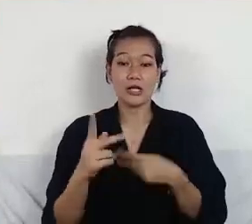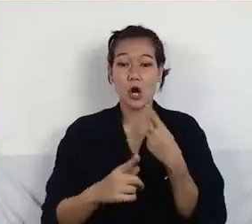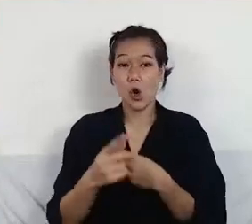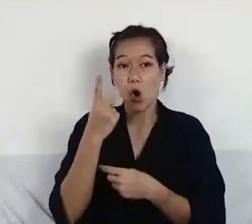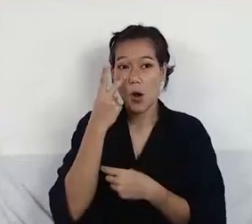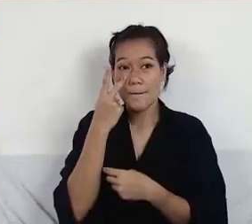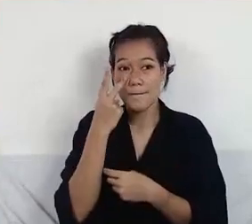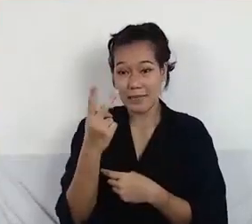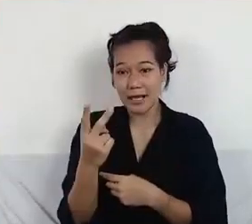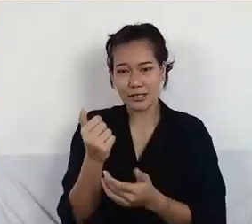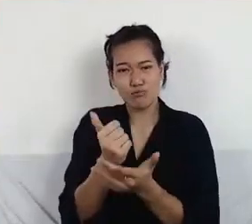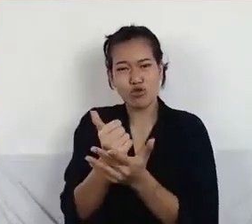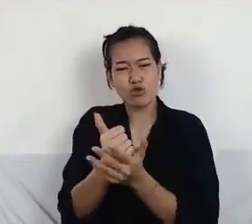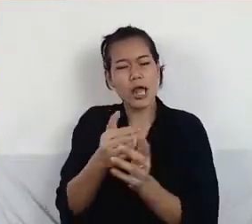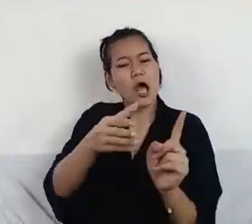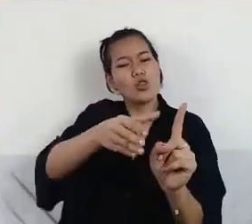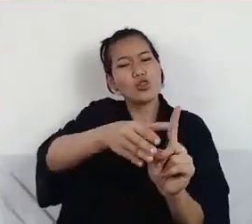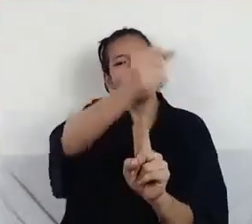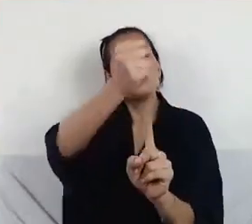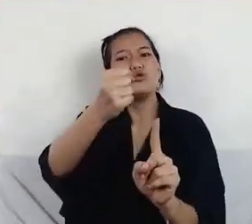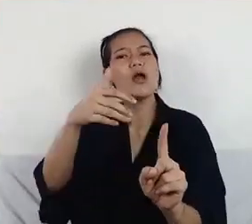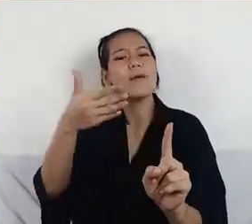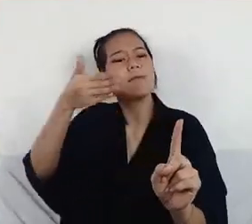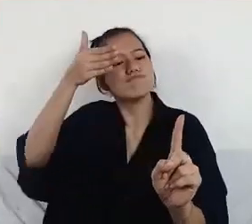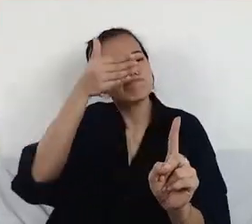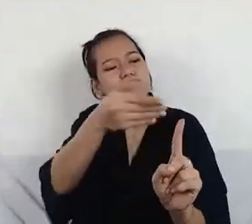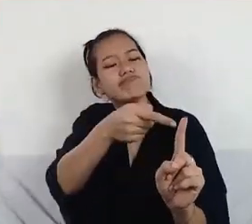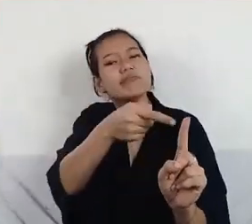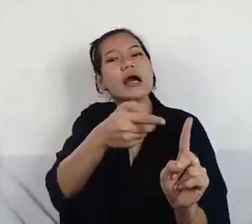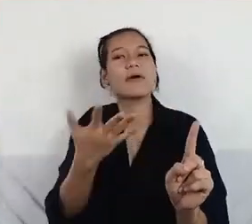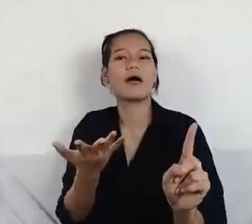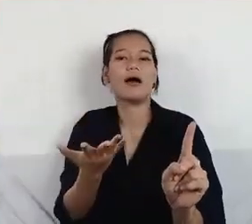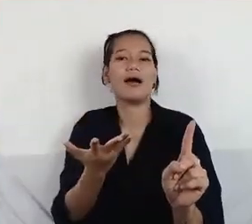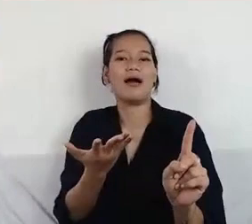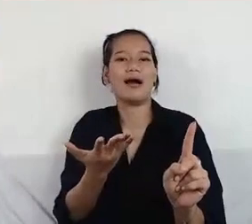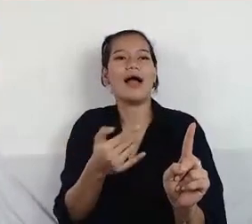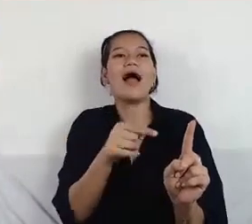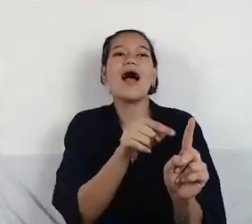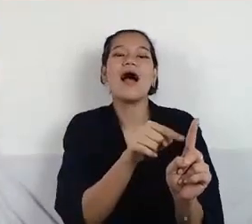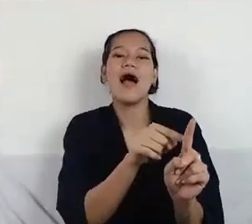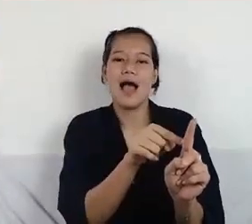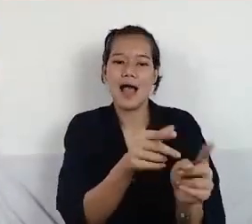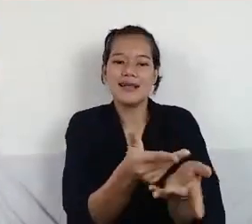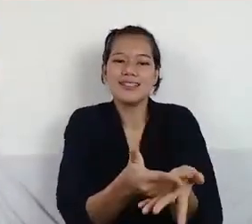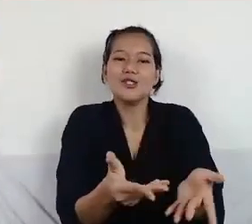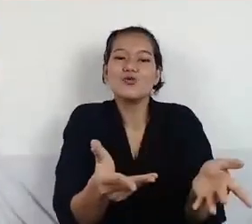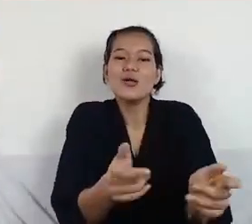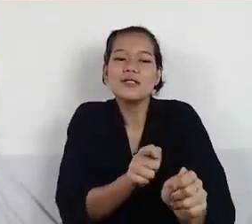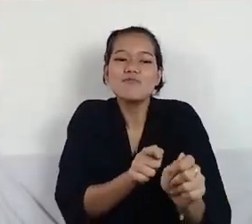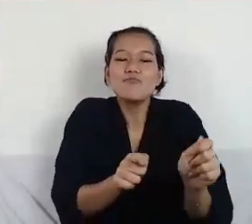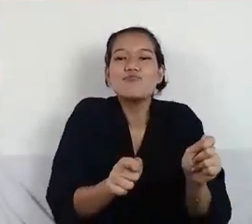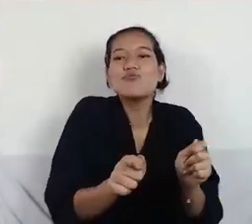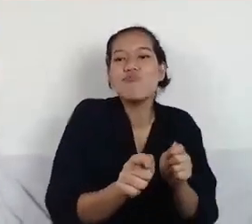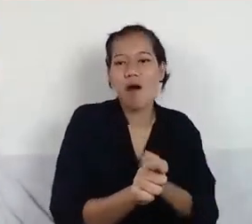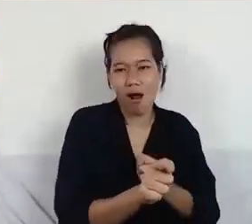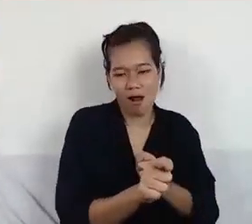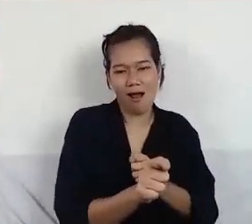kepada goalnya, kepada tujuannya, maka kita melihat ada transforming